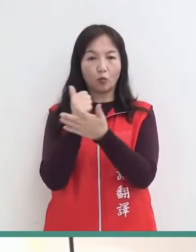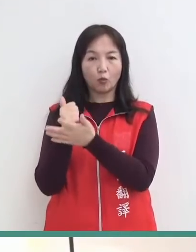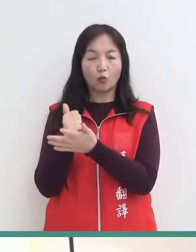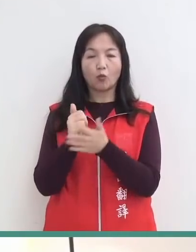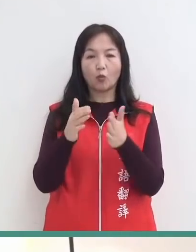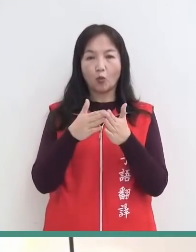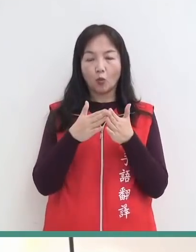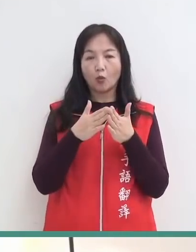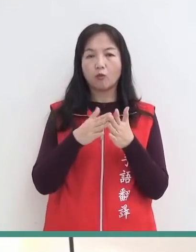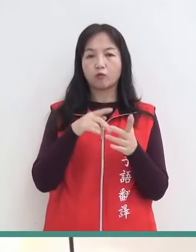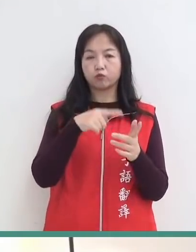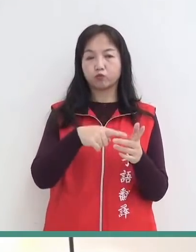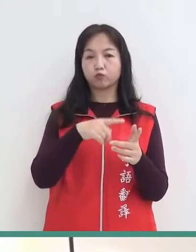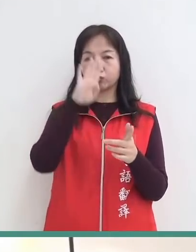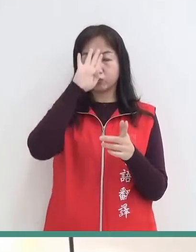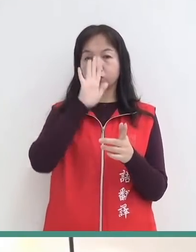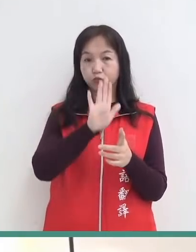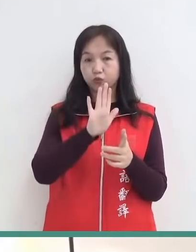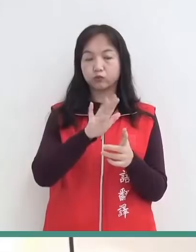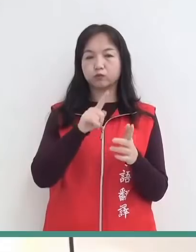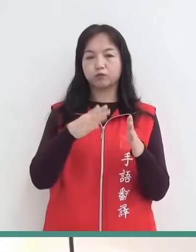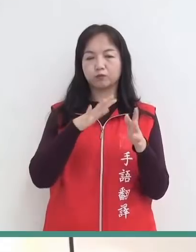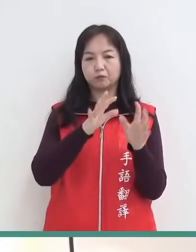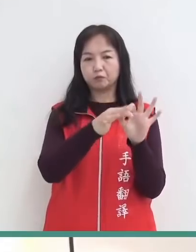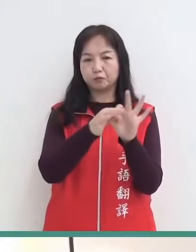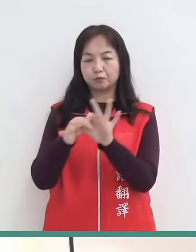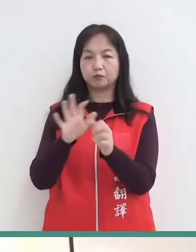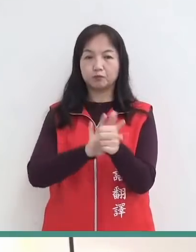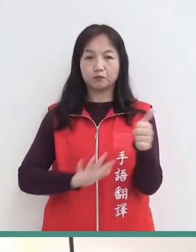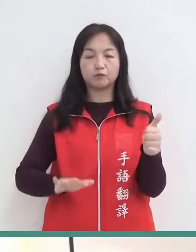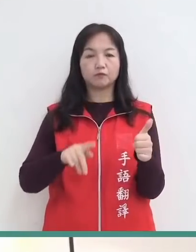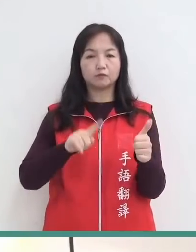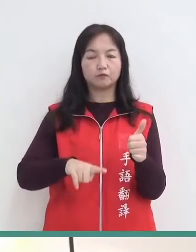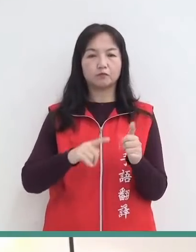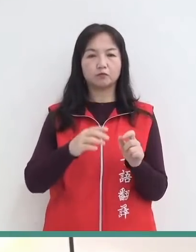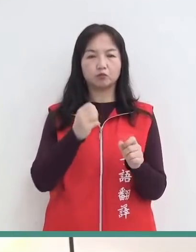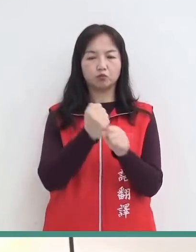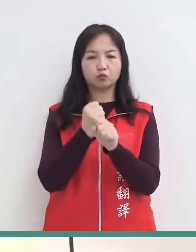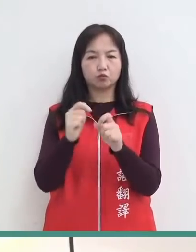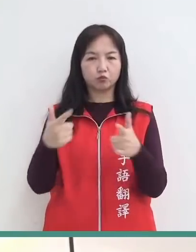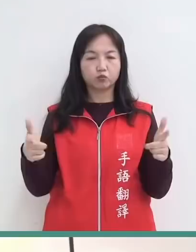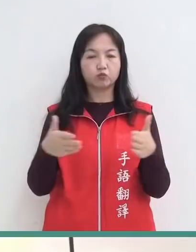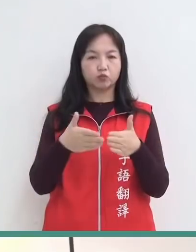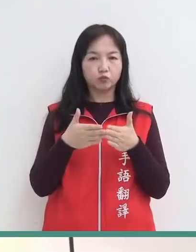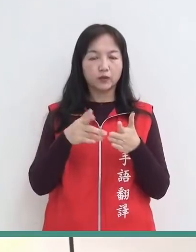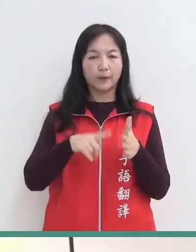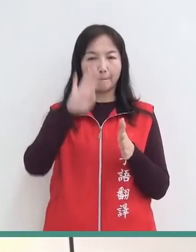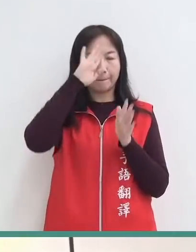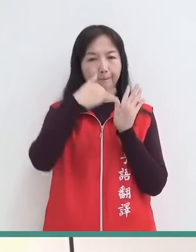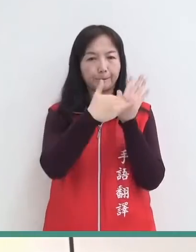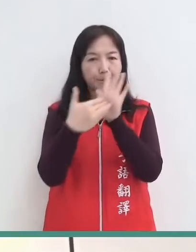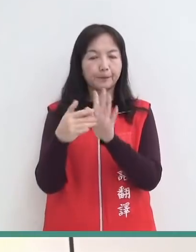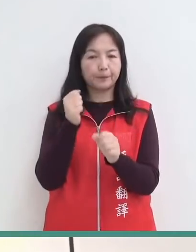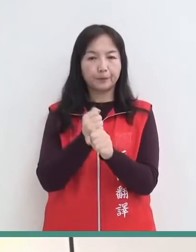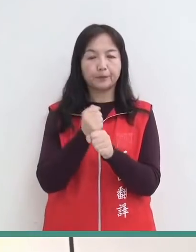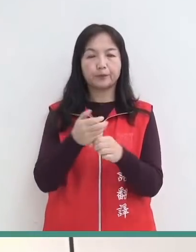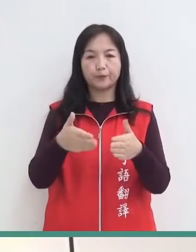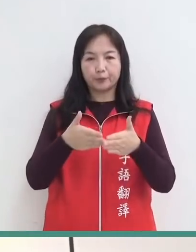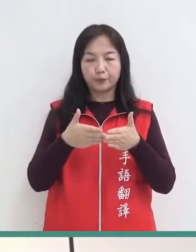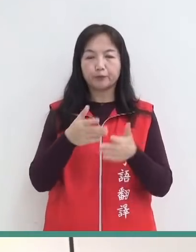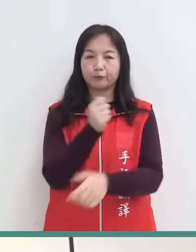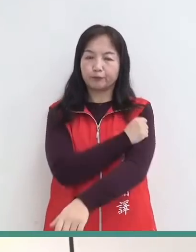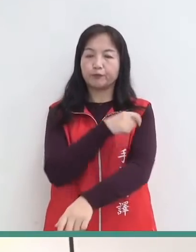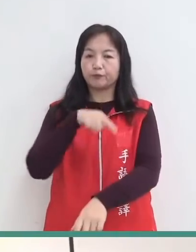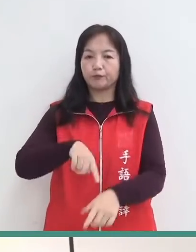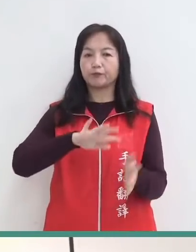每一颗球，都会衍生出一系列的工作。那这也是防疫工作非常辛苦